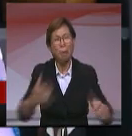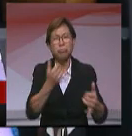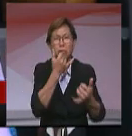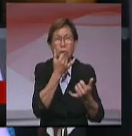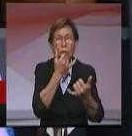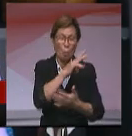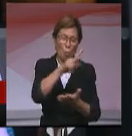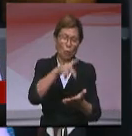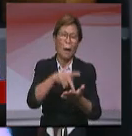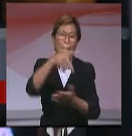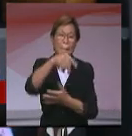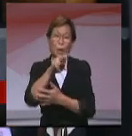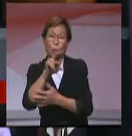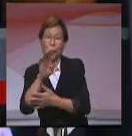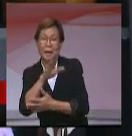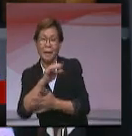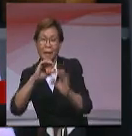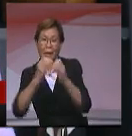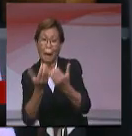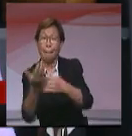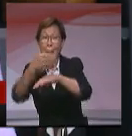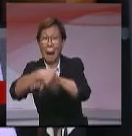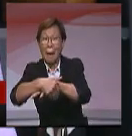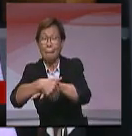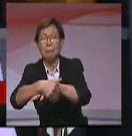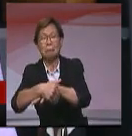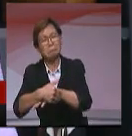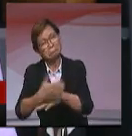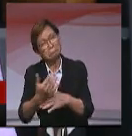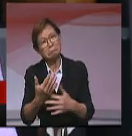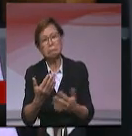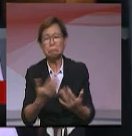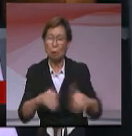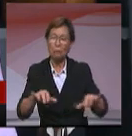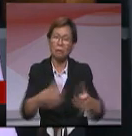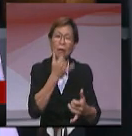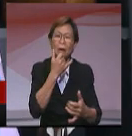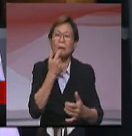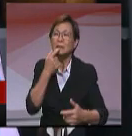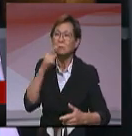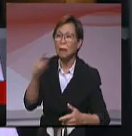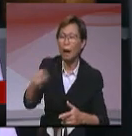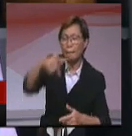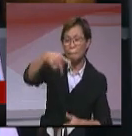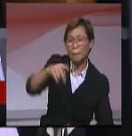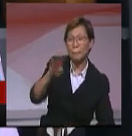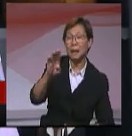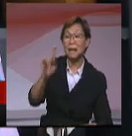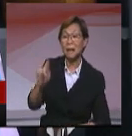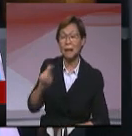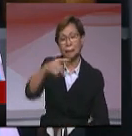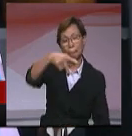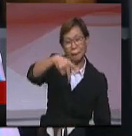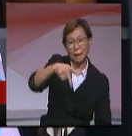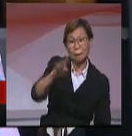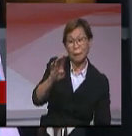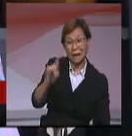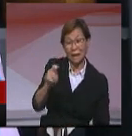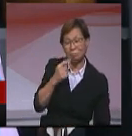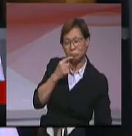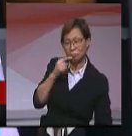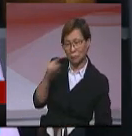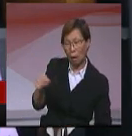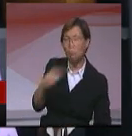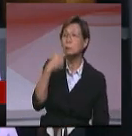pusat hiburan ini. Dan kita juga telah meminta kepada pihak PBT mana-mana tempat yang